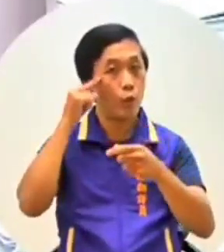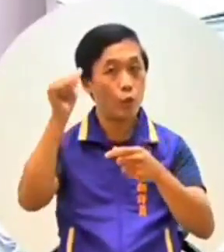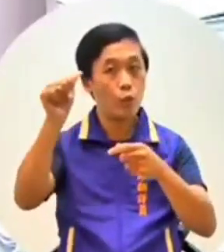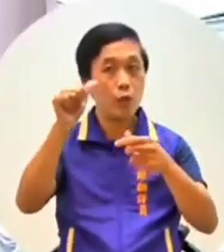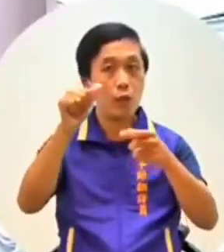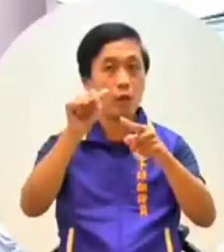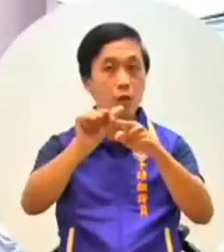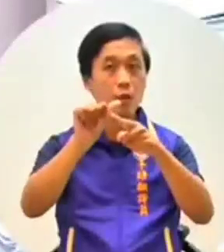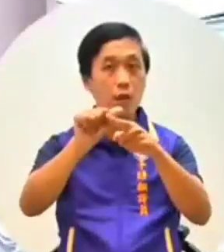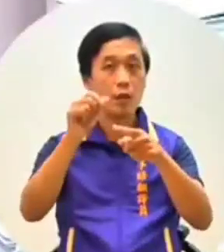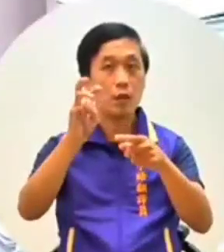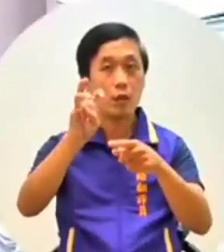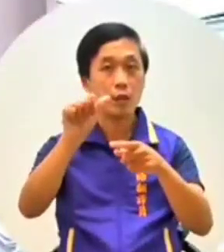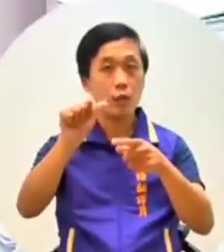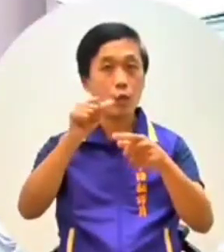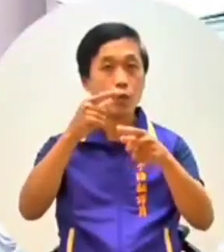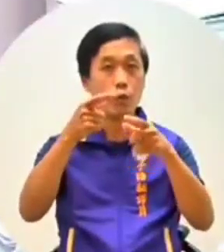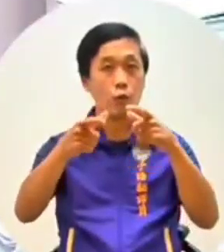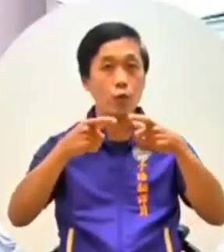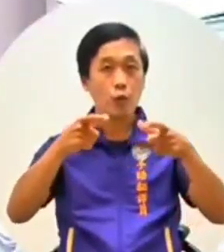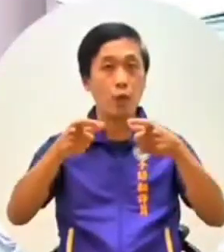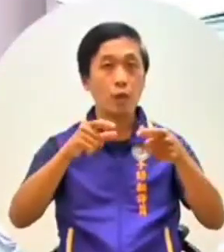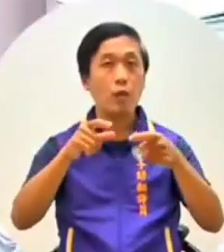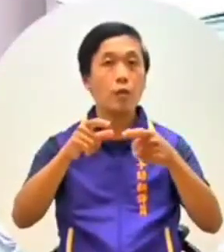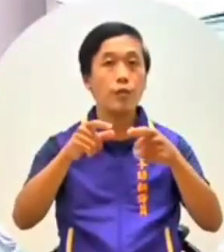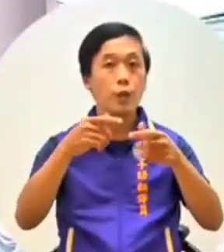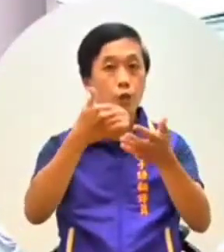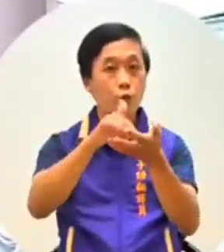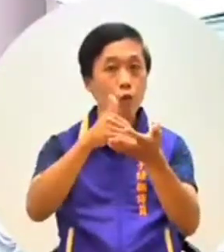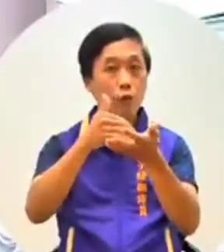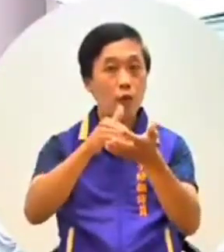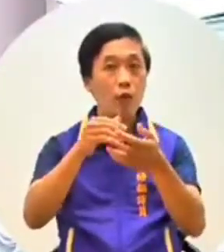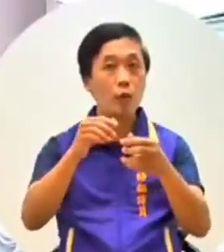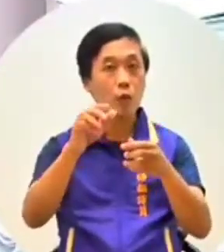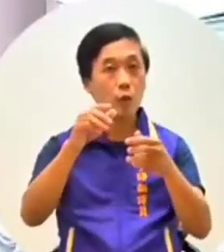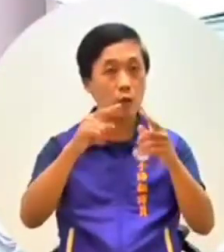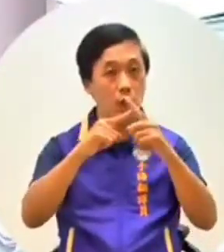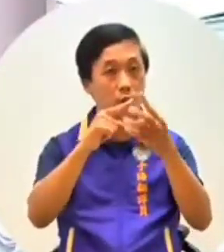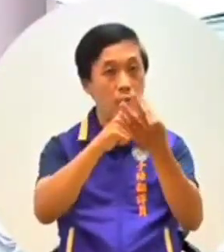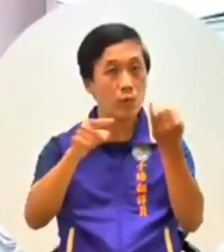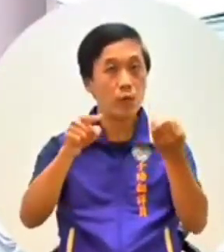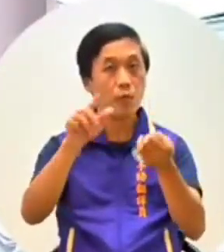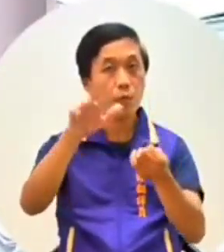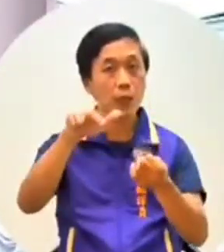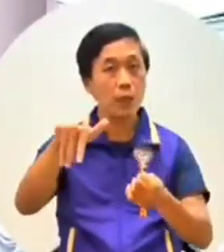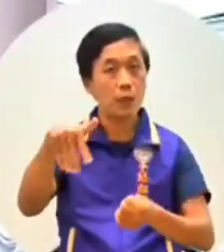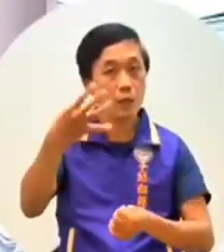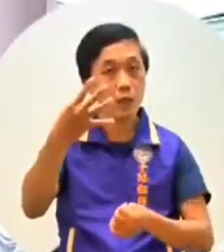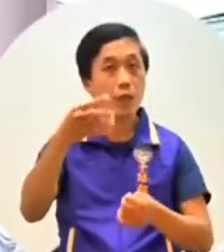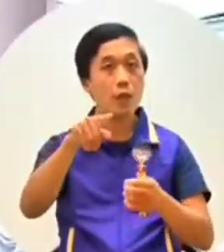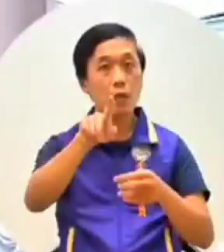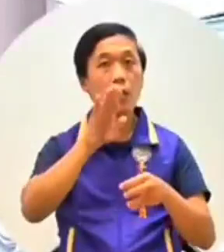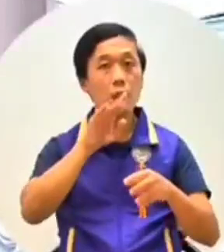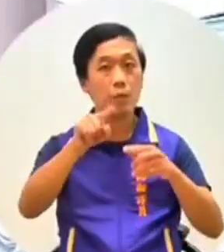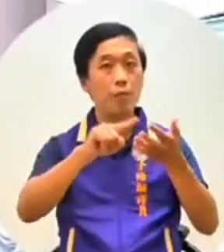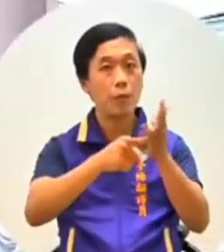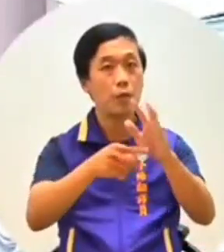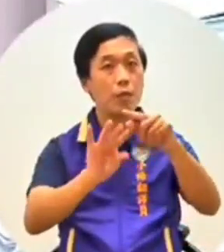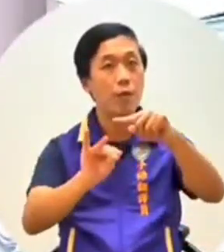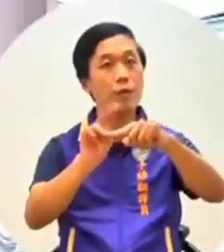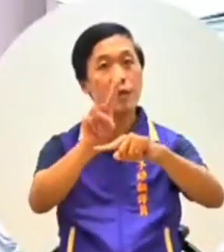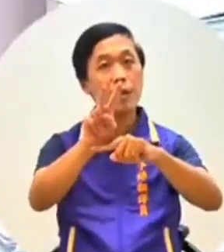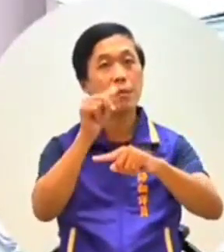加三个，所以我们以35个学校去计算的话可以收8400个人，等于现在你们才达到2%的效益值而